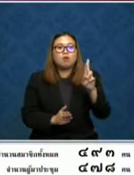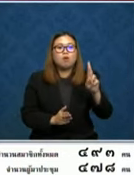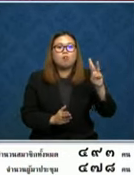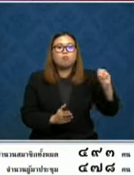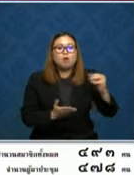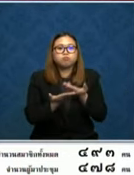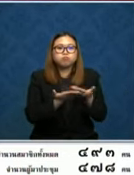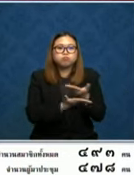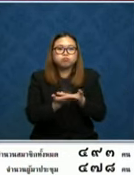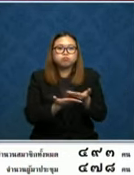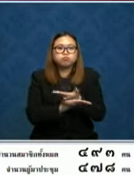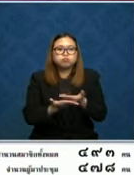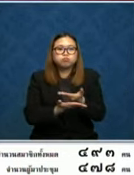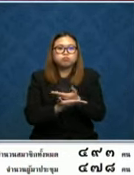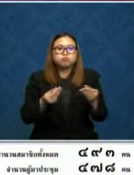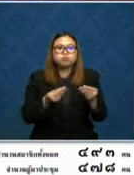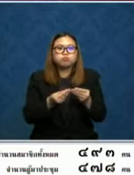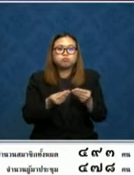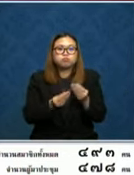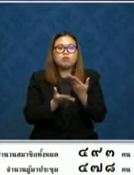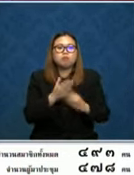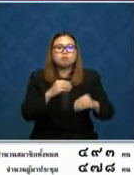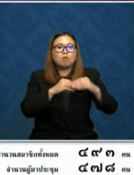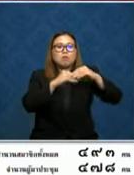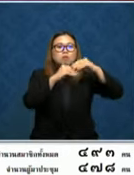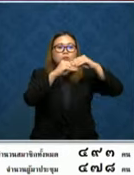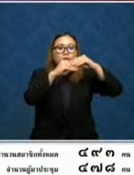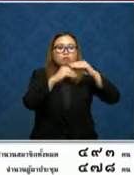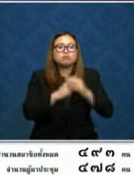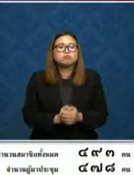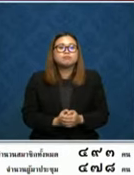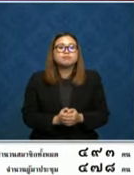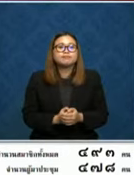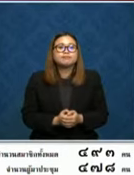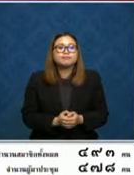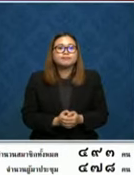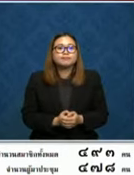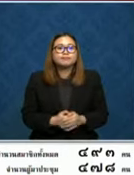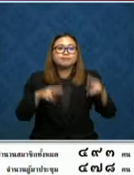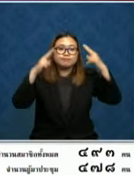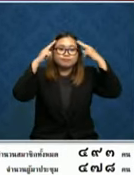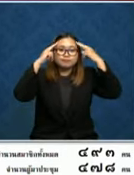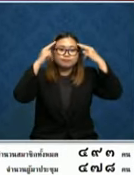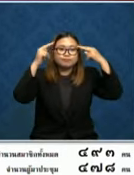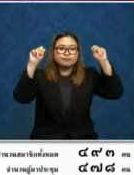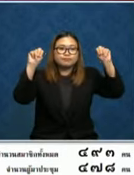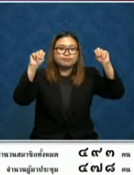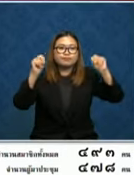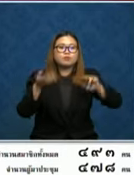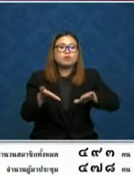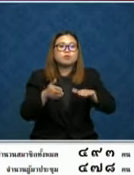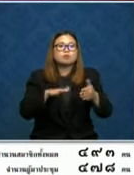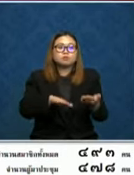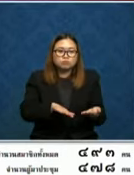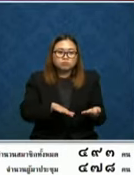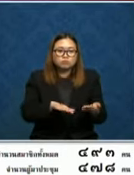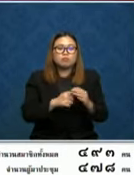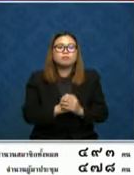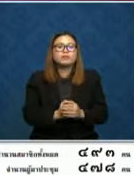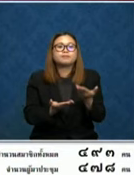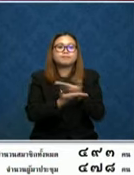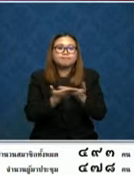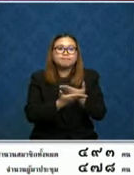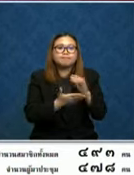ารณาการเพิ่มงบประมาณแต่ด้วยเหตุผลที่มีการยุบสภาในช่วงนั้นทำให้เรื่องนี้ยังไม่ทันได้รับการพิจาร